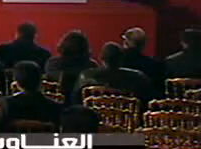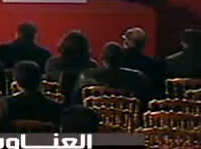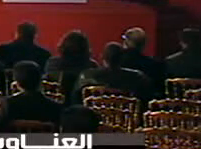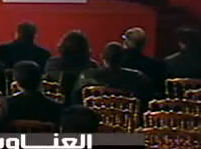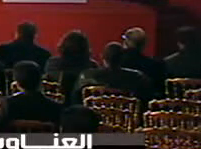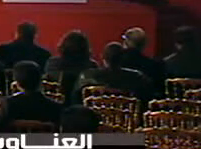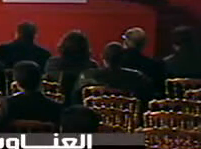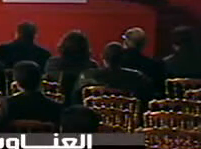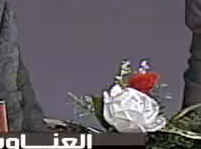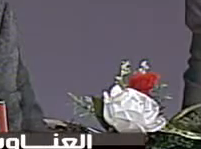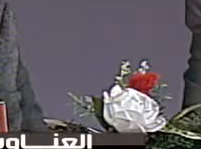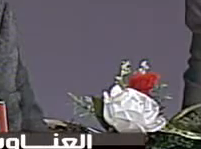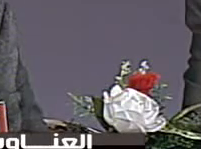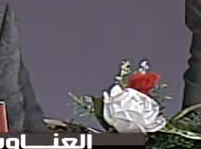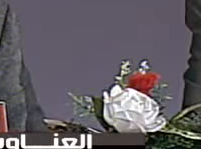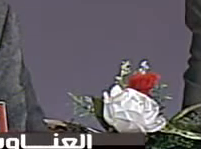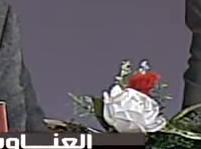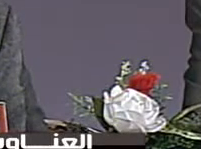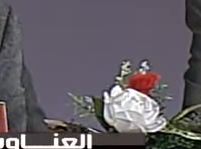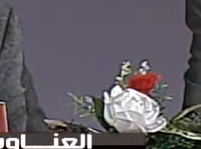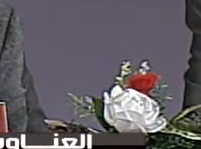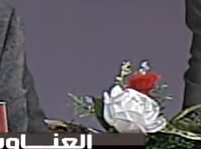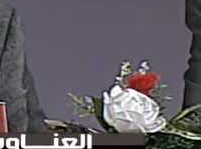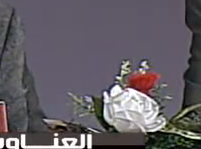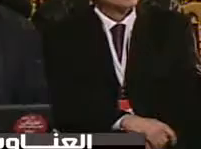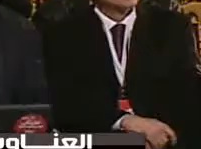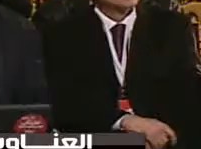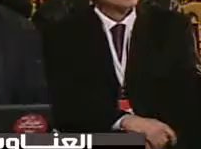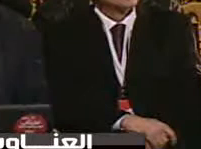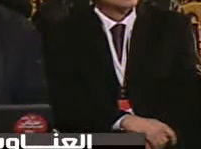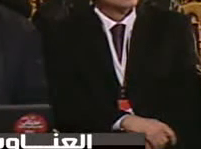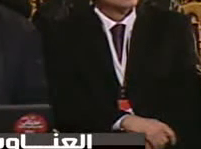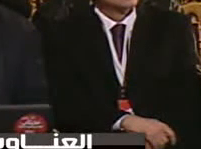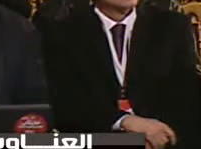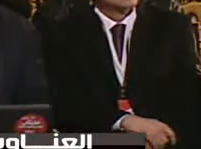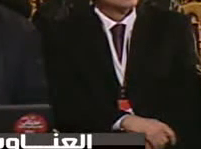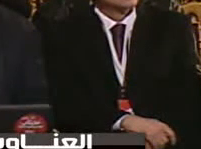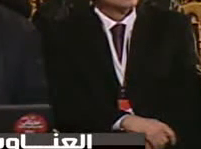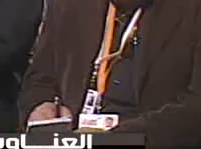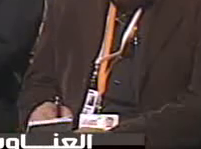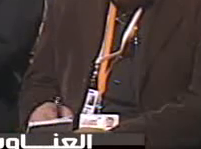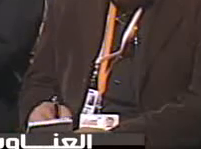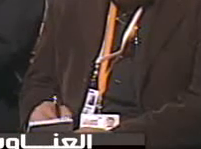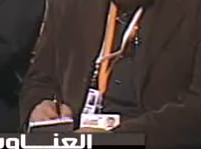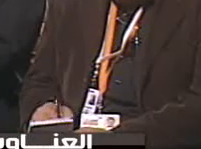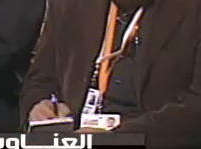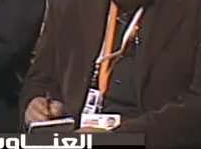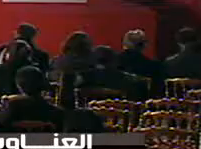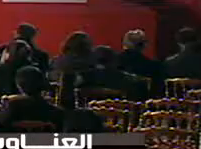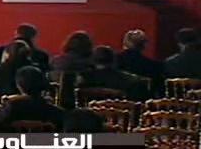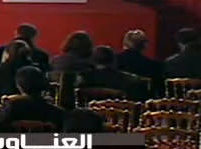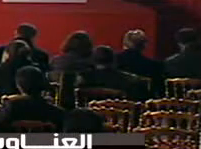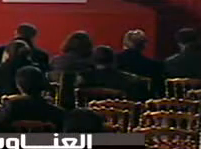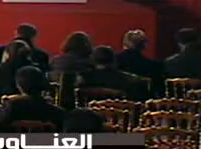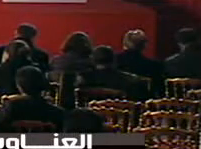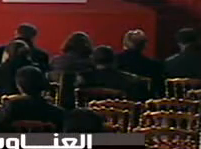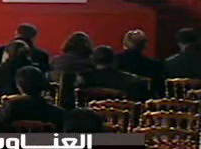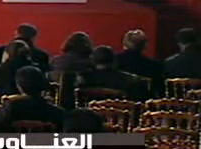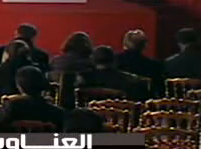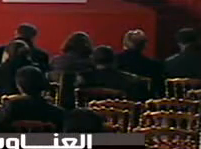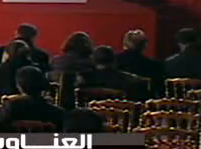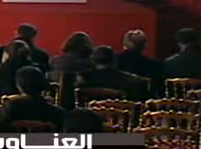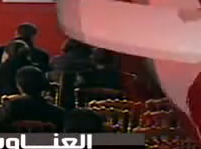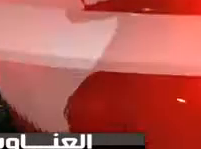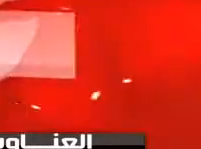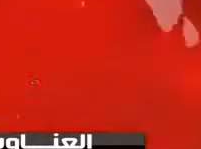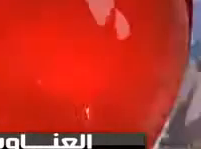بعد تأكيد المحكمة الإدارية عدم تلقيها أي عون، إن الهيئة العليا المستقلة للانتخابات تعلن اليوم النتائج النهائية